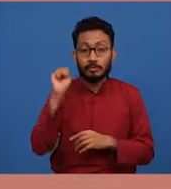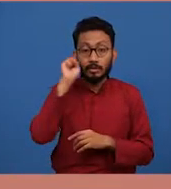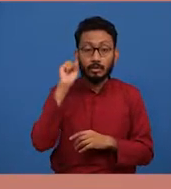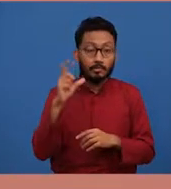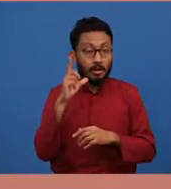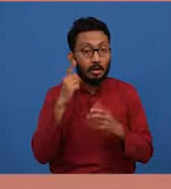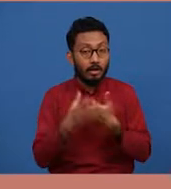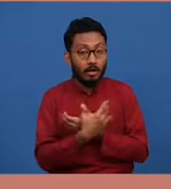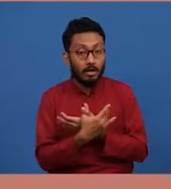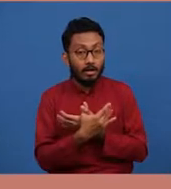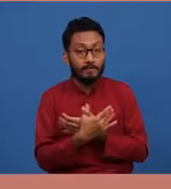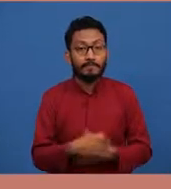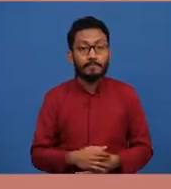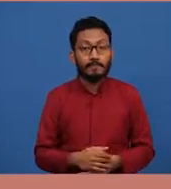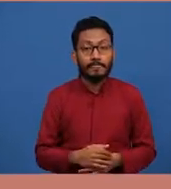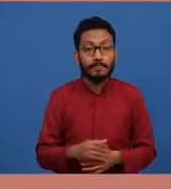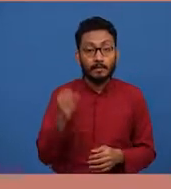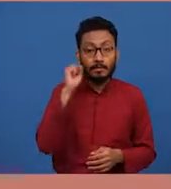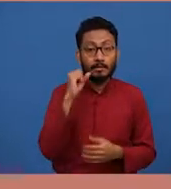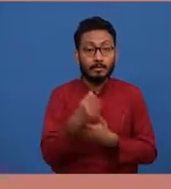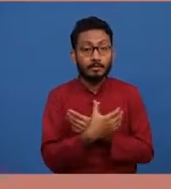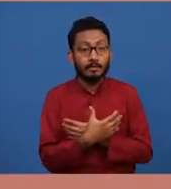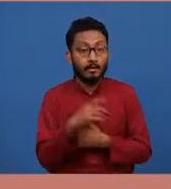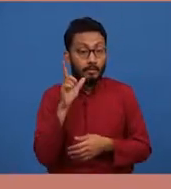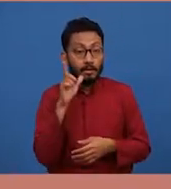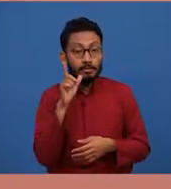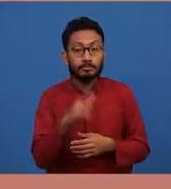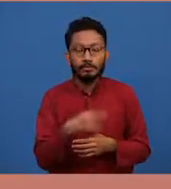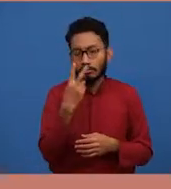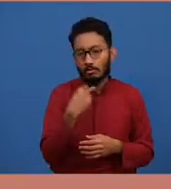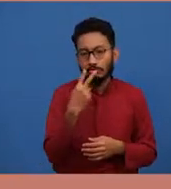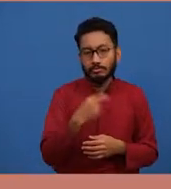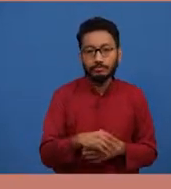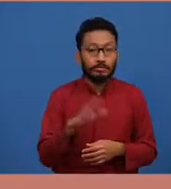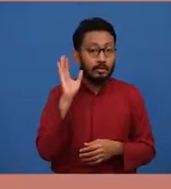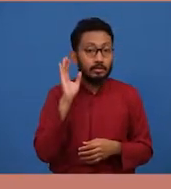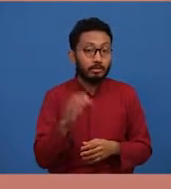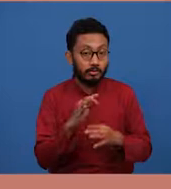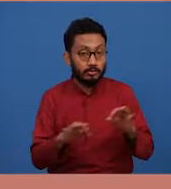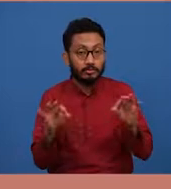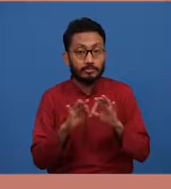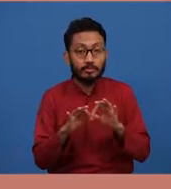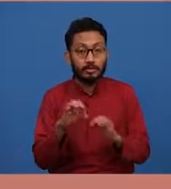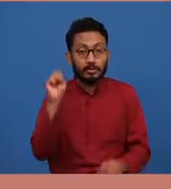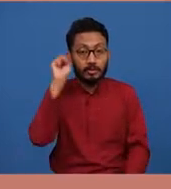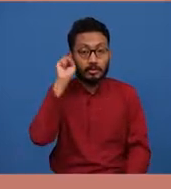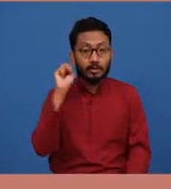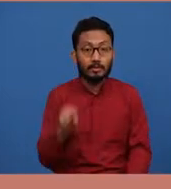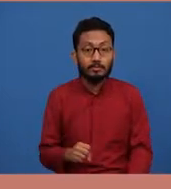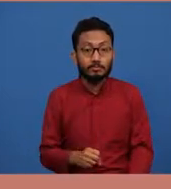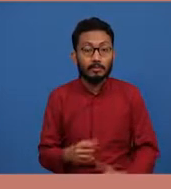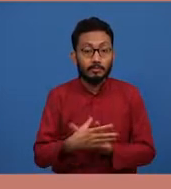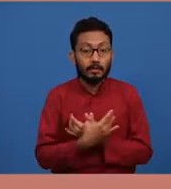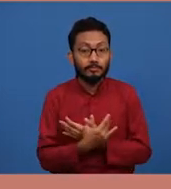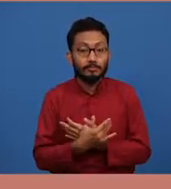Sang Lebah sedih mendengar cerita Sang Rama-Rama. Sang Lebah lalu pulang